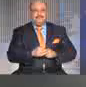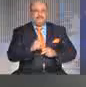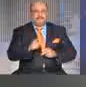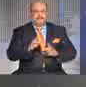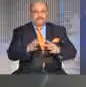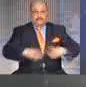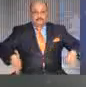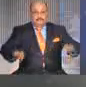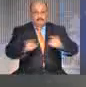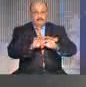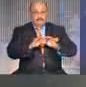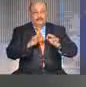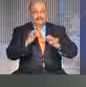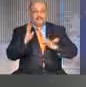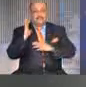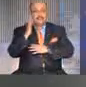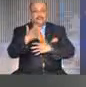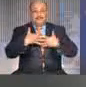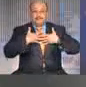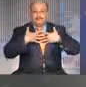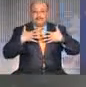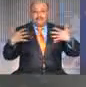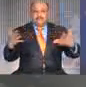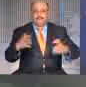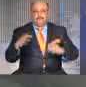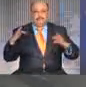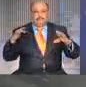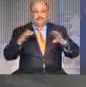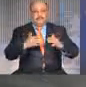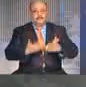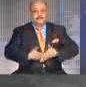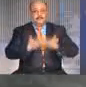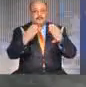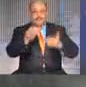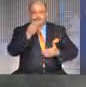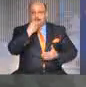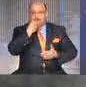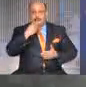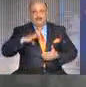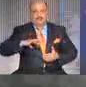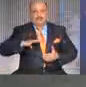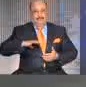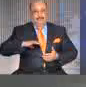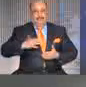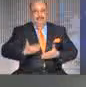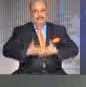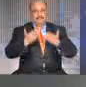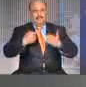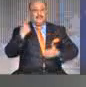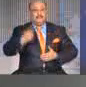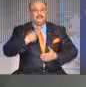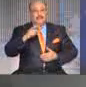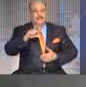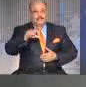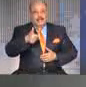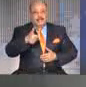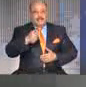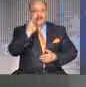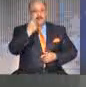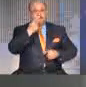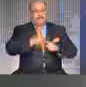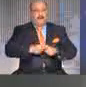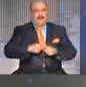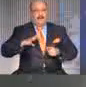العمومية المعروفة باسم التوتة. الهدف من هذه التظاهرة هو إبراز أهمية هذا الفضاء الذي يعد رئة صفاقس،